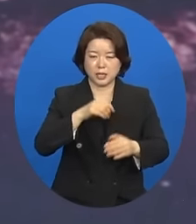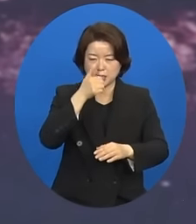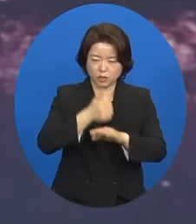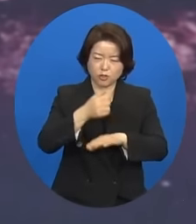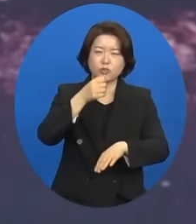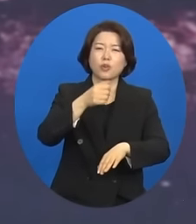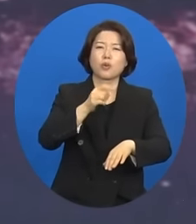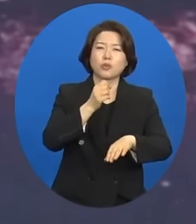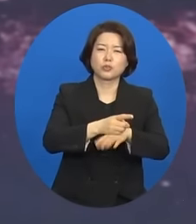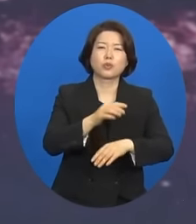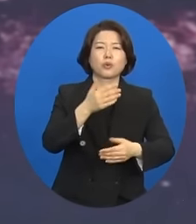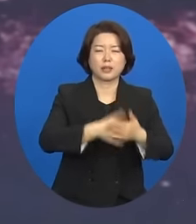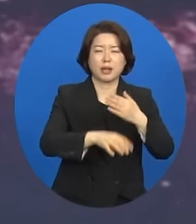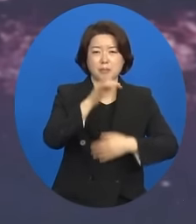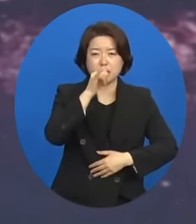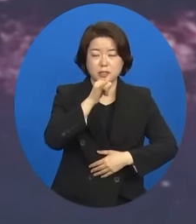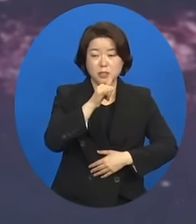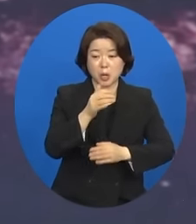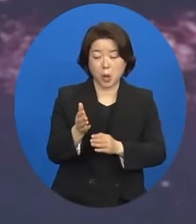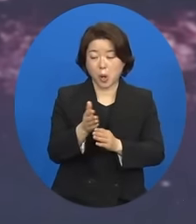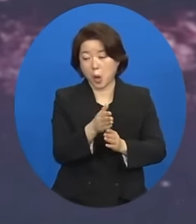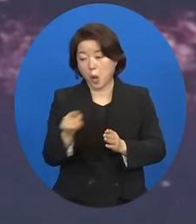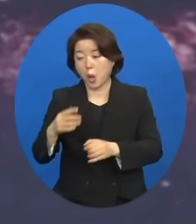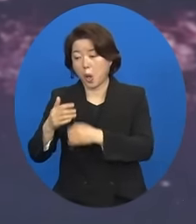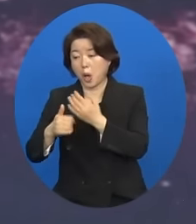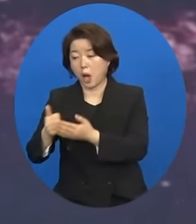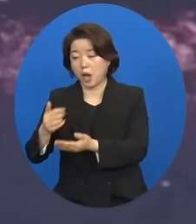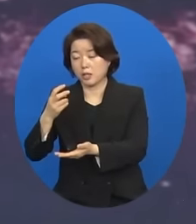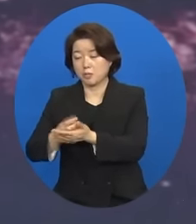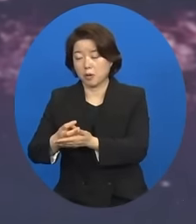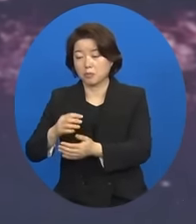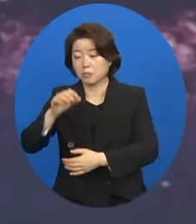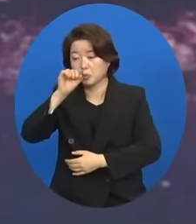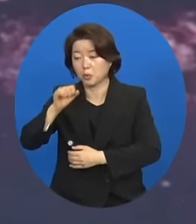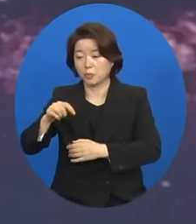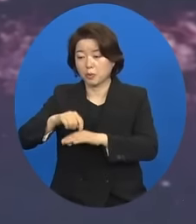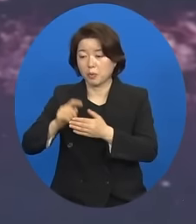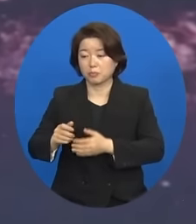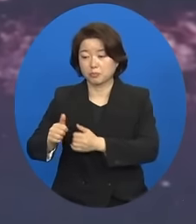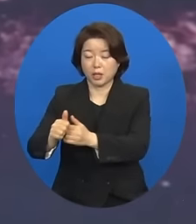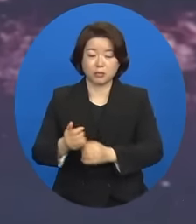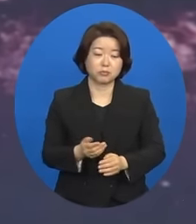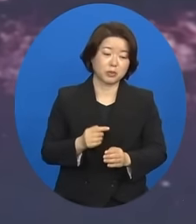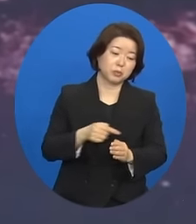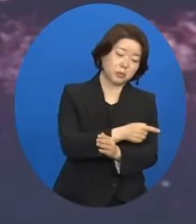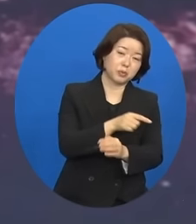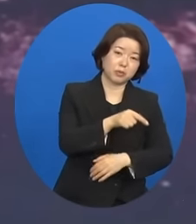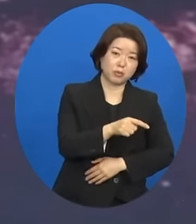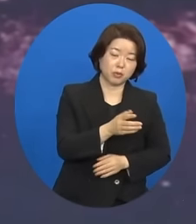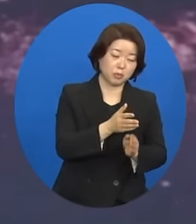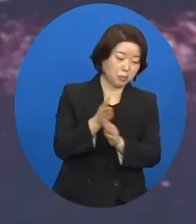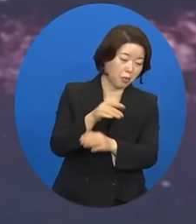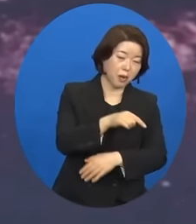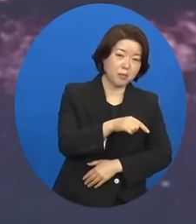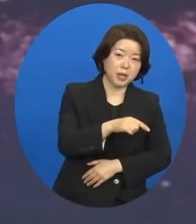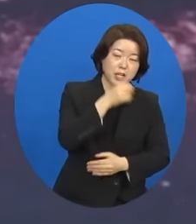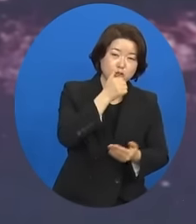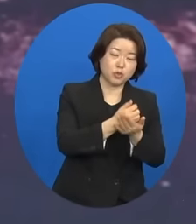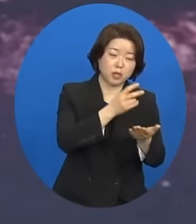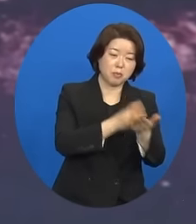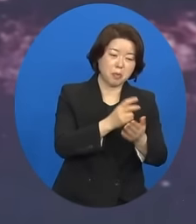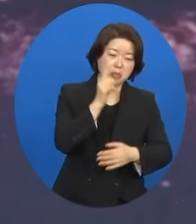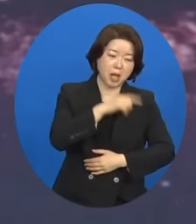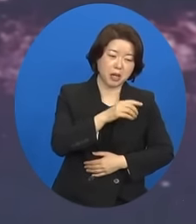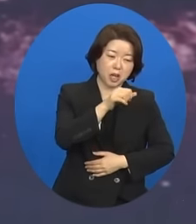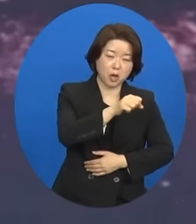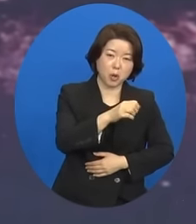있어서 한쪽으로는 하나님의 법과 선한 법을 따라가고 싶은 마음도 있지만 한쪽으로는 죄의 법과 악한 것을